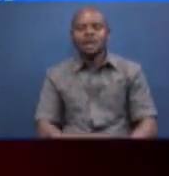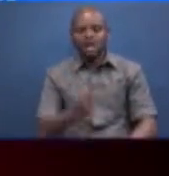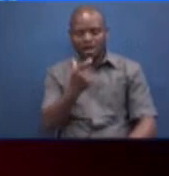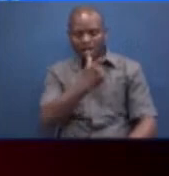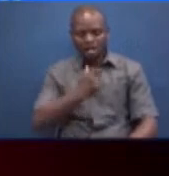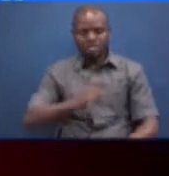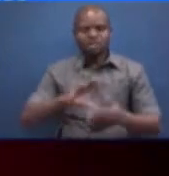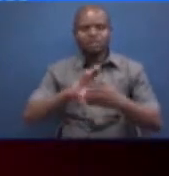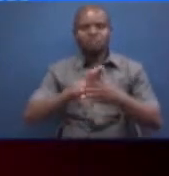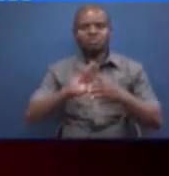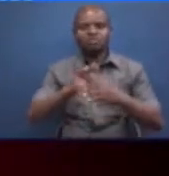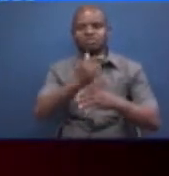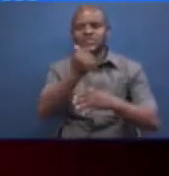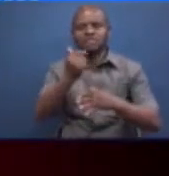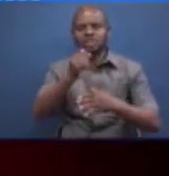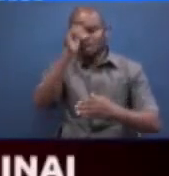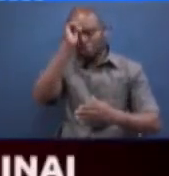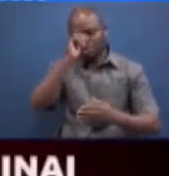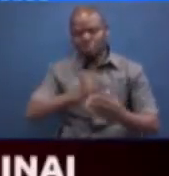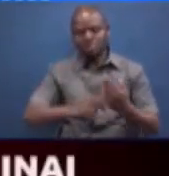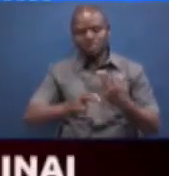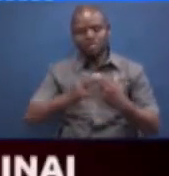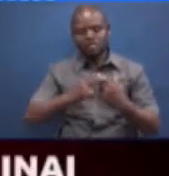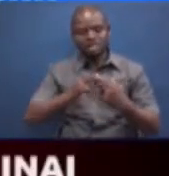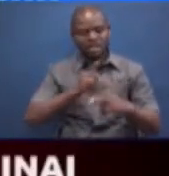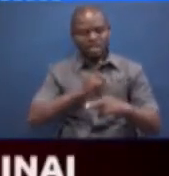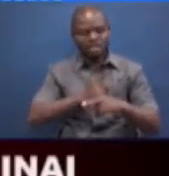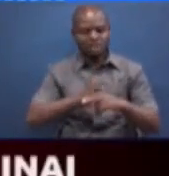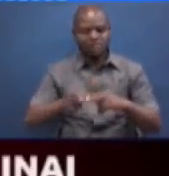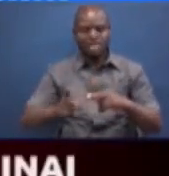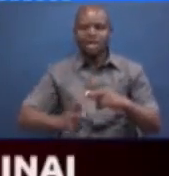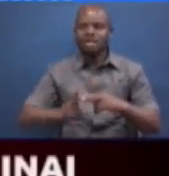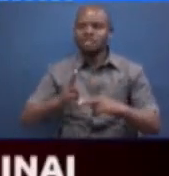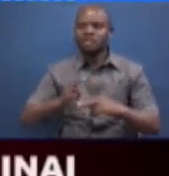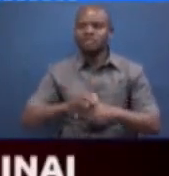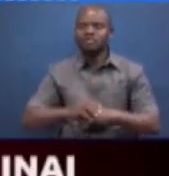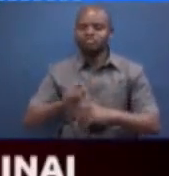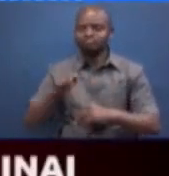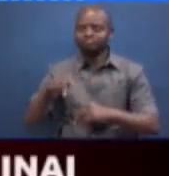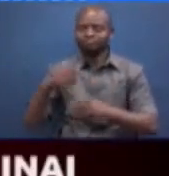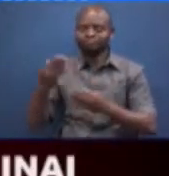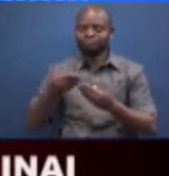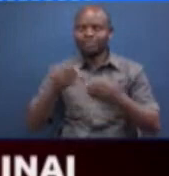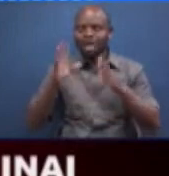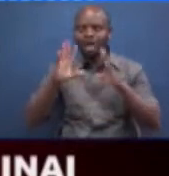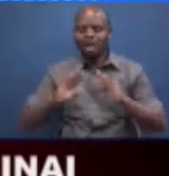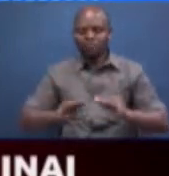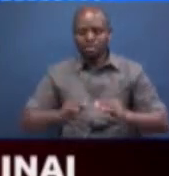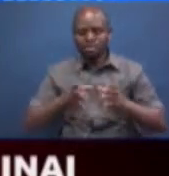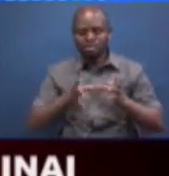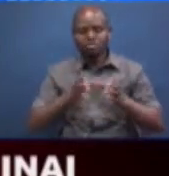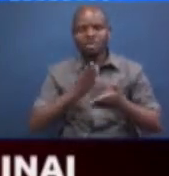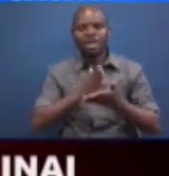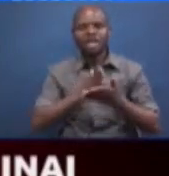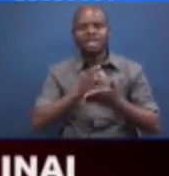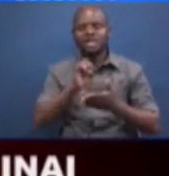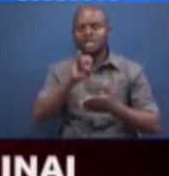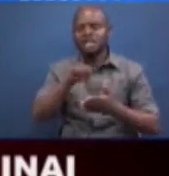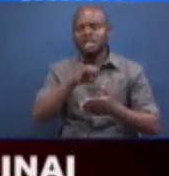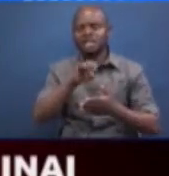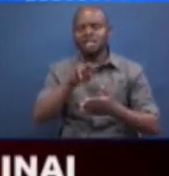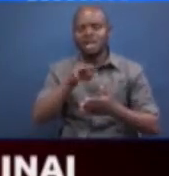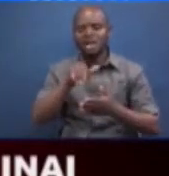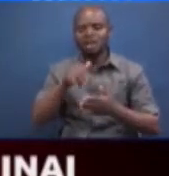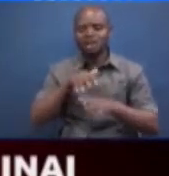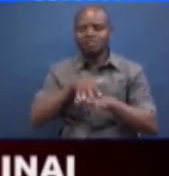Rais wa Jamhuri ya Muungano wa Tanzania, Mheshimiwa Dr. Samia Suluhu Hassan, amepokea ripoti ya Tume ya Haki Jinai